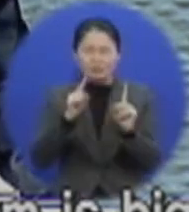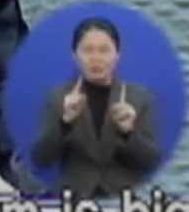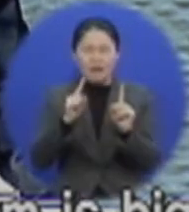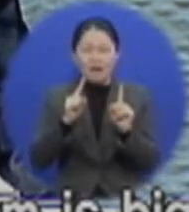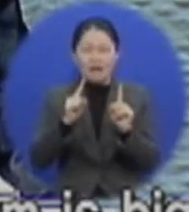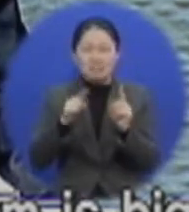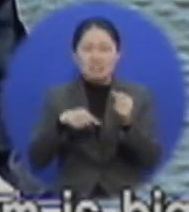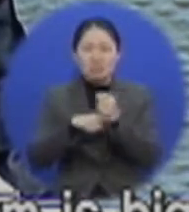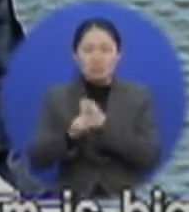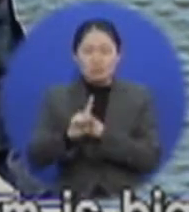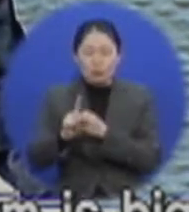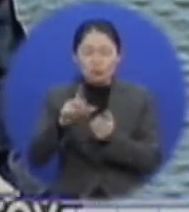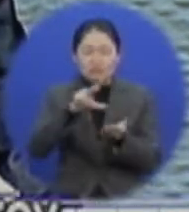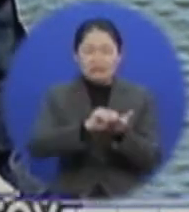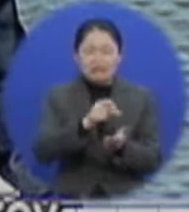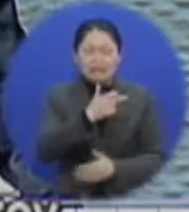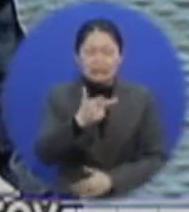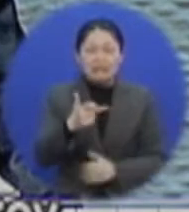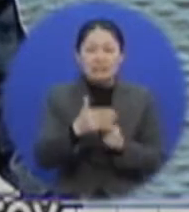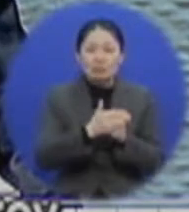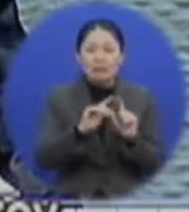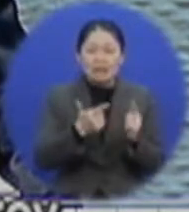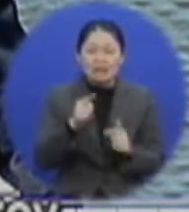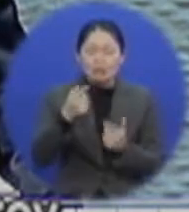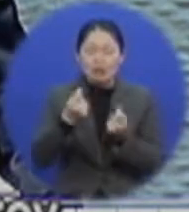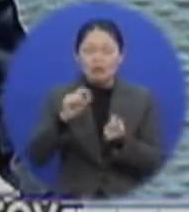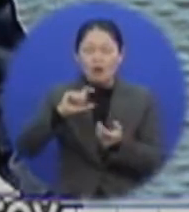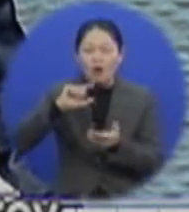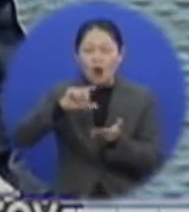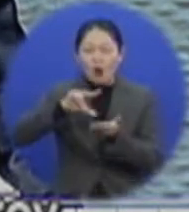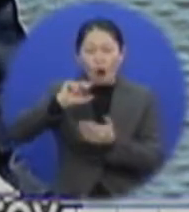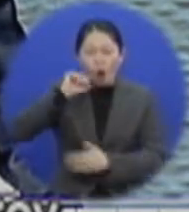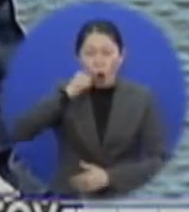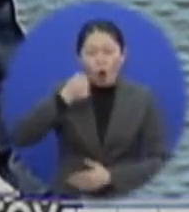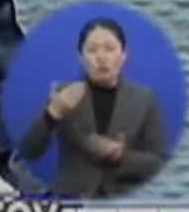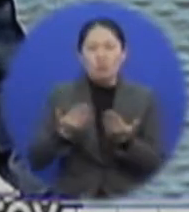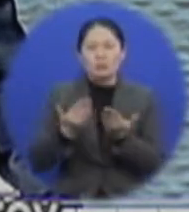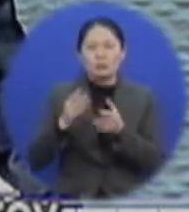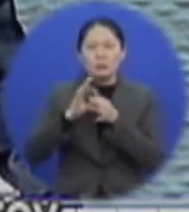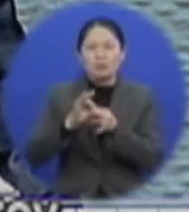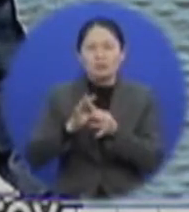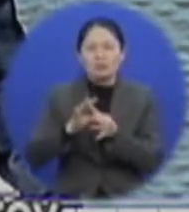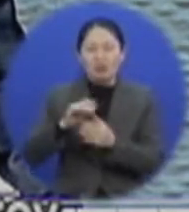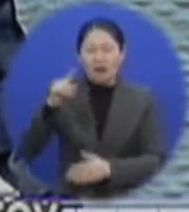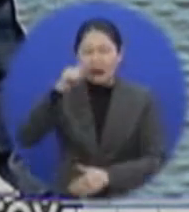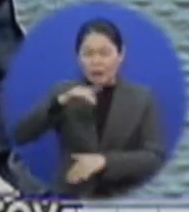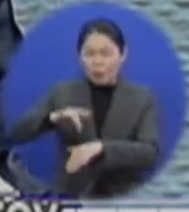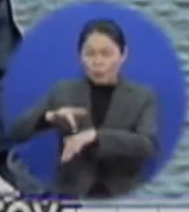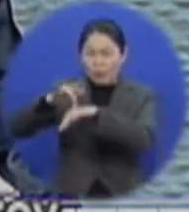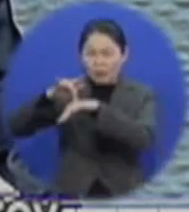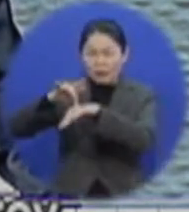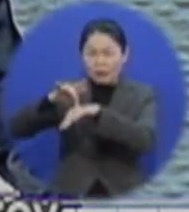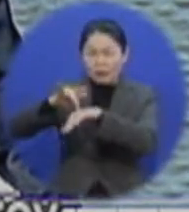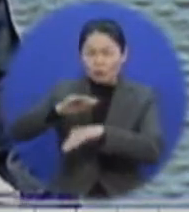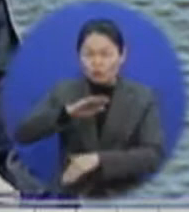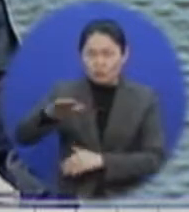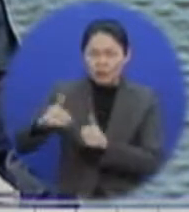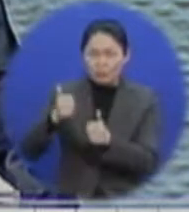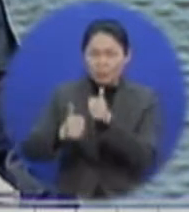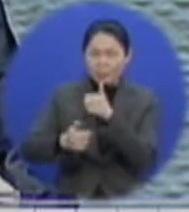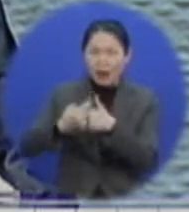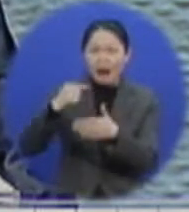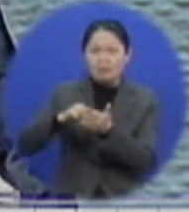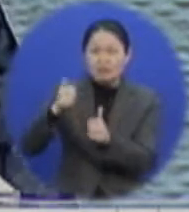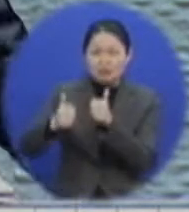크다는 게 아니고 그런 어려운 일을 통해서 악한 마귀가 우리의 마음을 시험